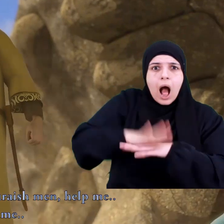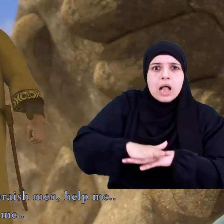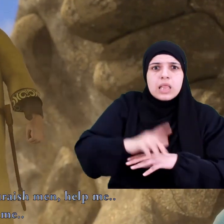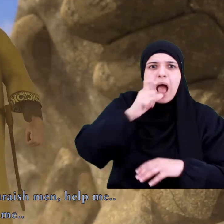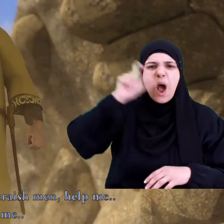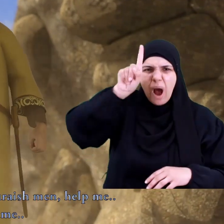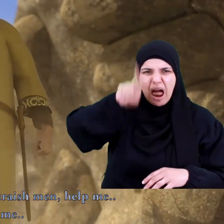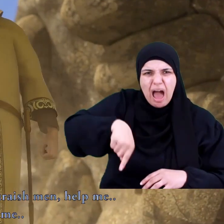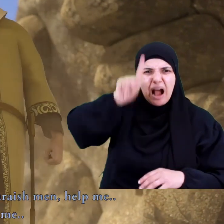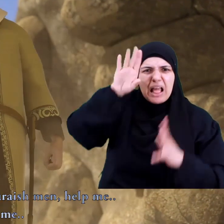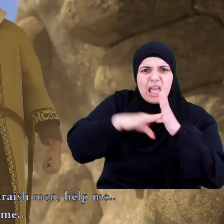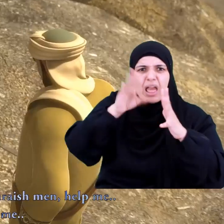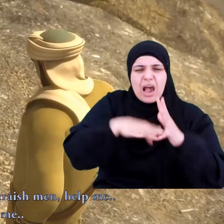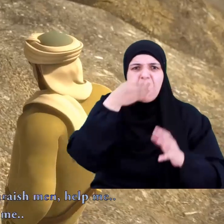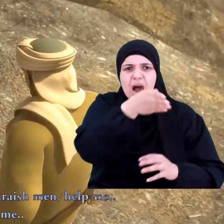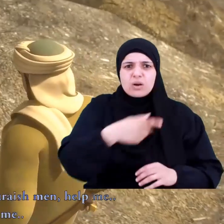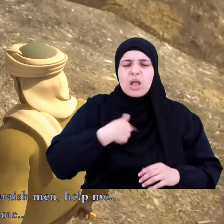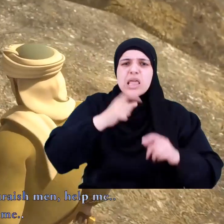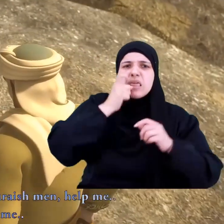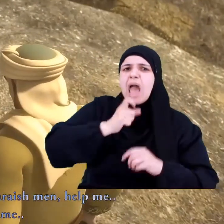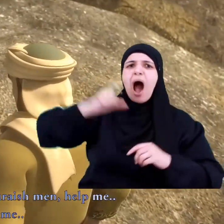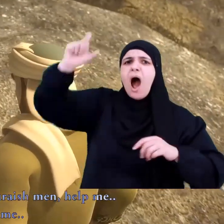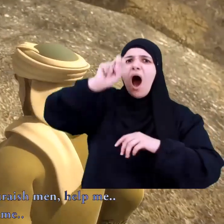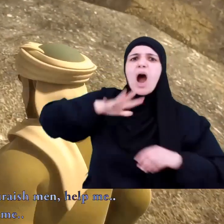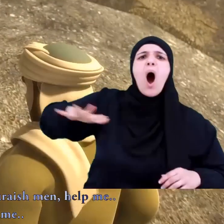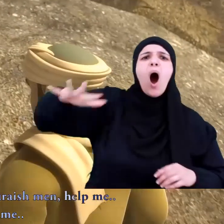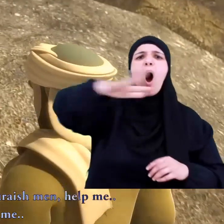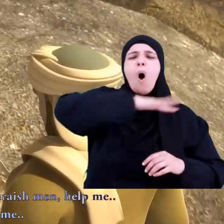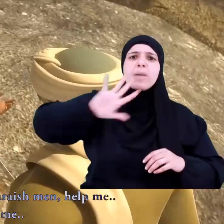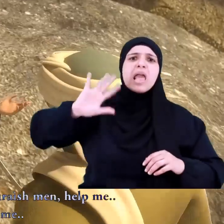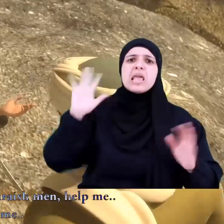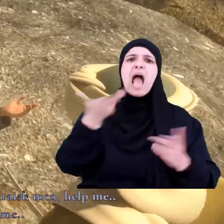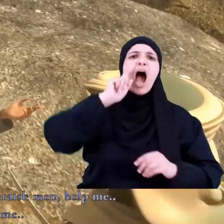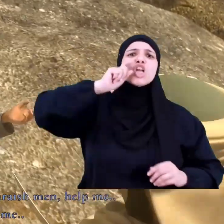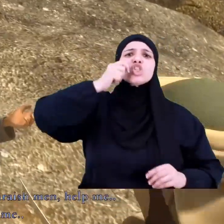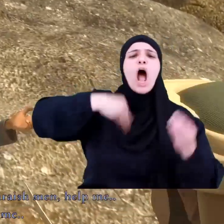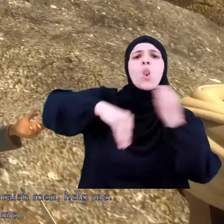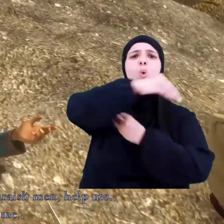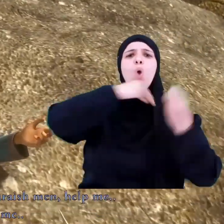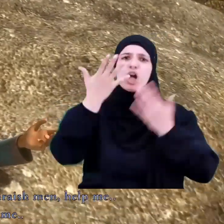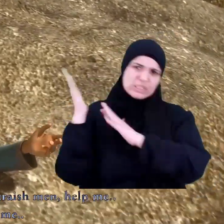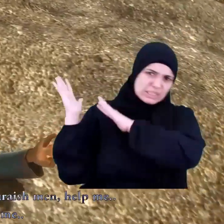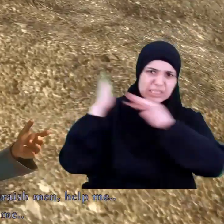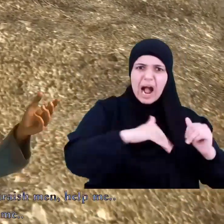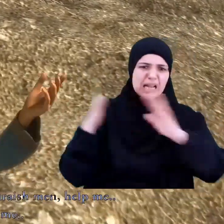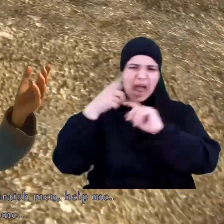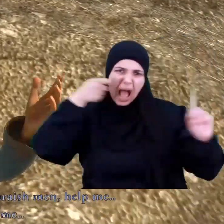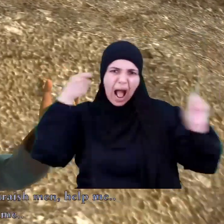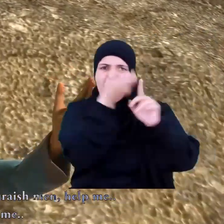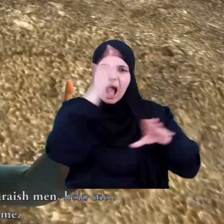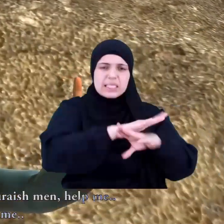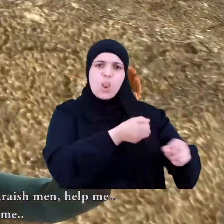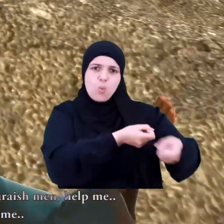قتلتني أيها الحقير. يا قوم، يا رجال قريش، هلموا